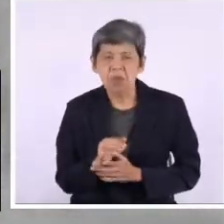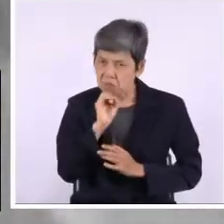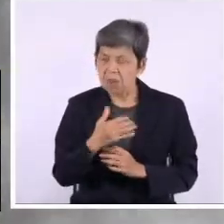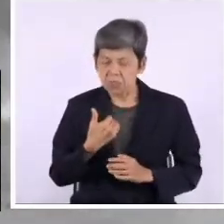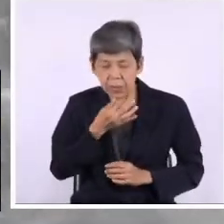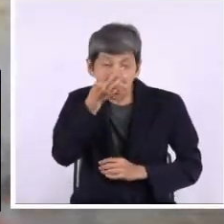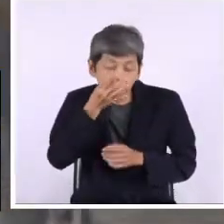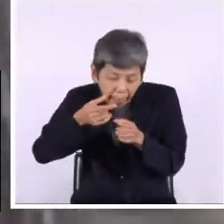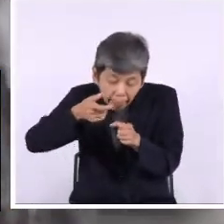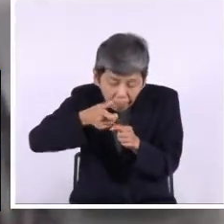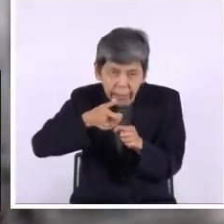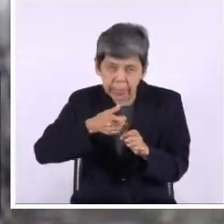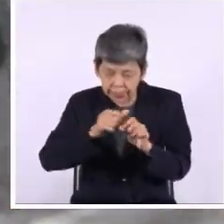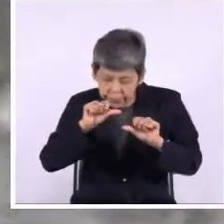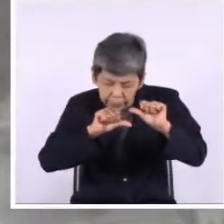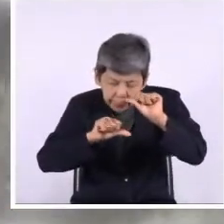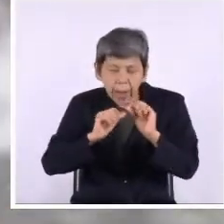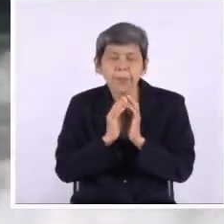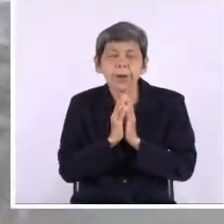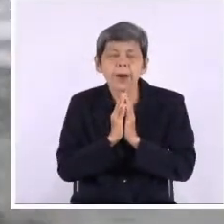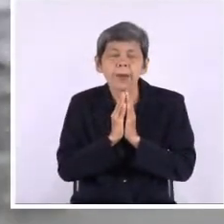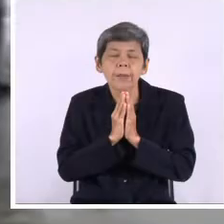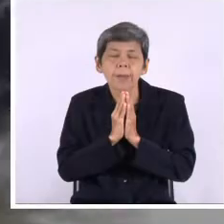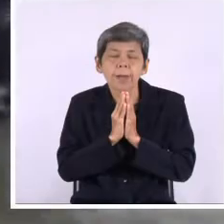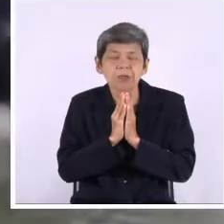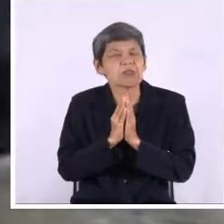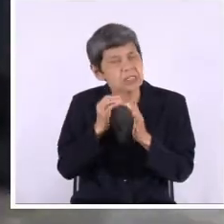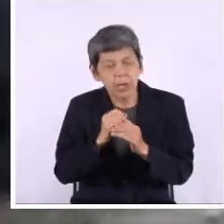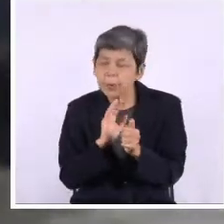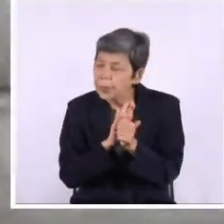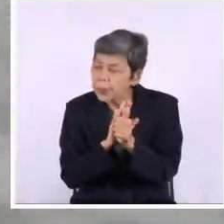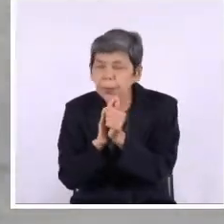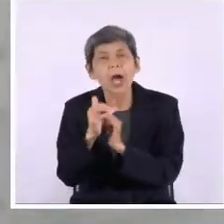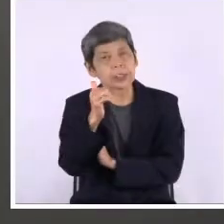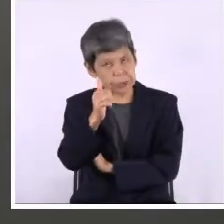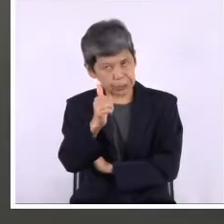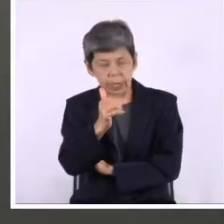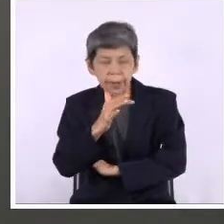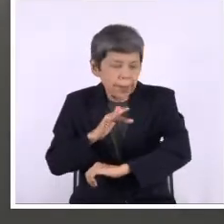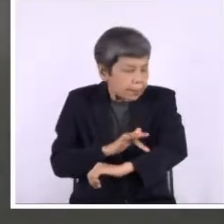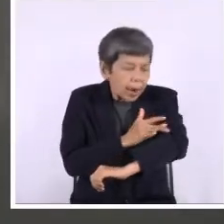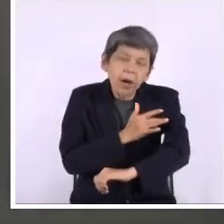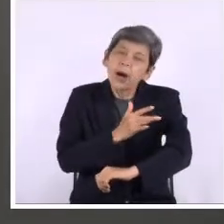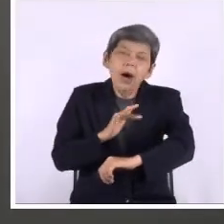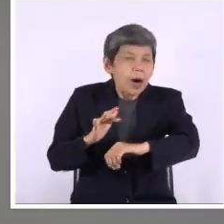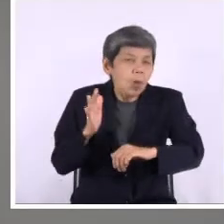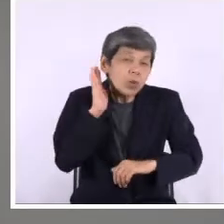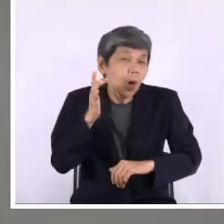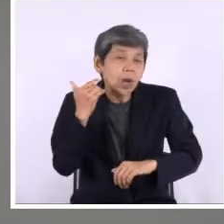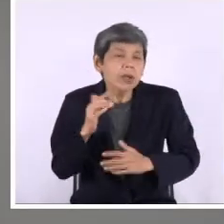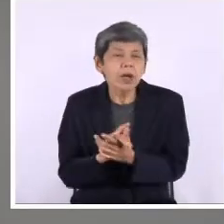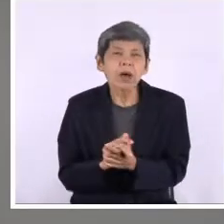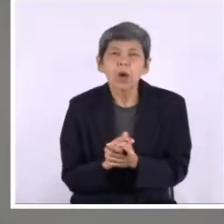บอกว่าเอาไปทำเป็นส่วนประกอบของเครื่องรางที่เด่นด้านเมตตามหานิยมวาบๆปุ๊บ Newป้ายชายป้าหญิงคือ